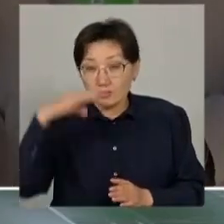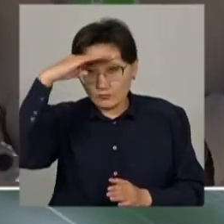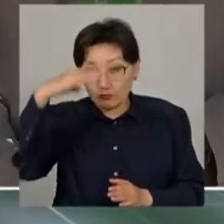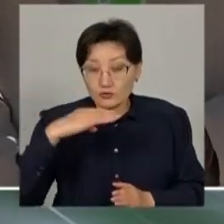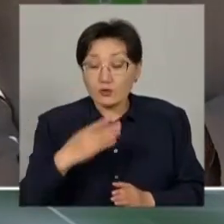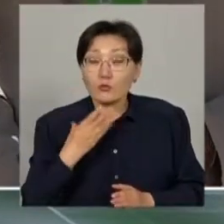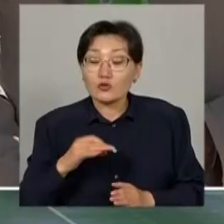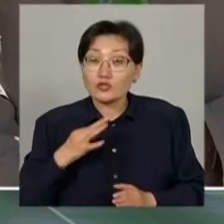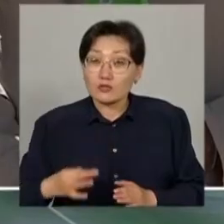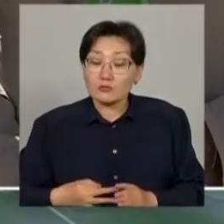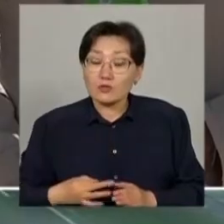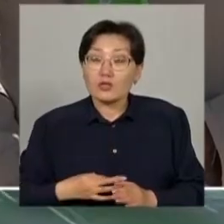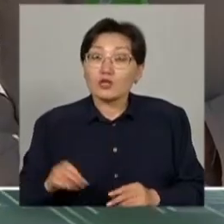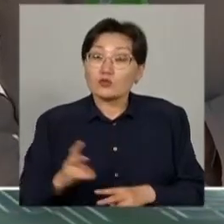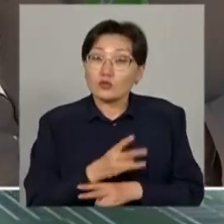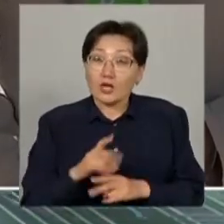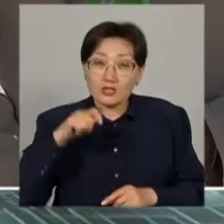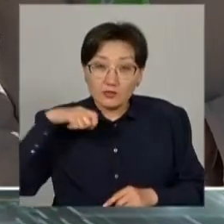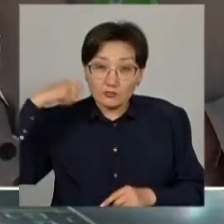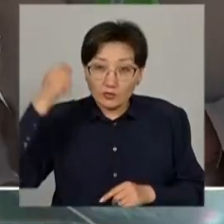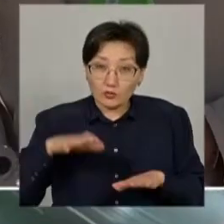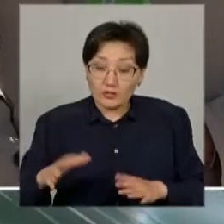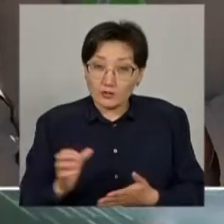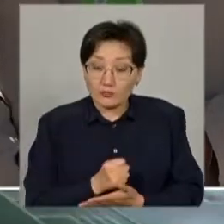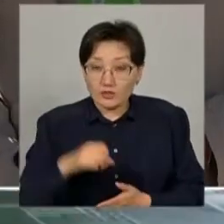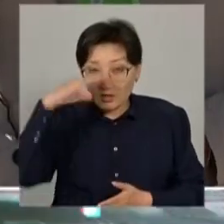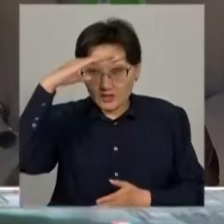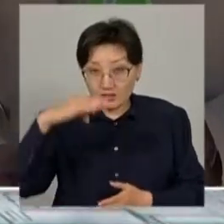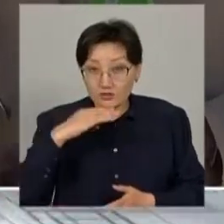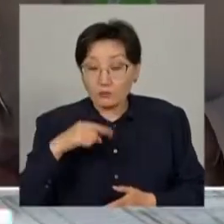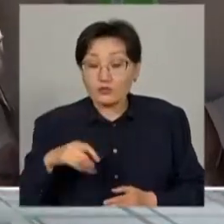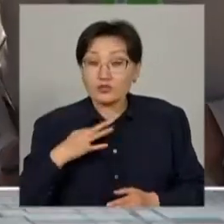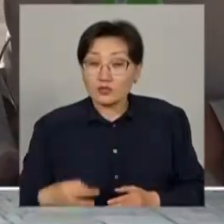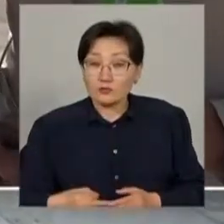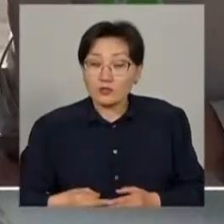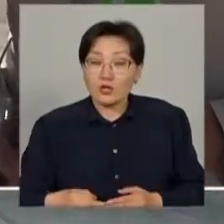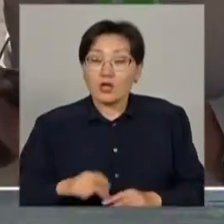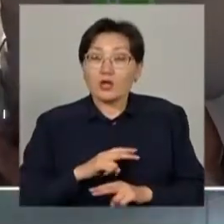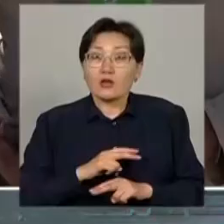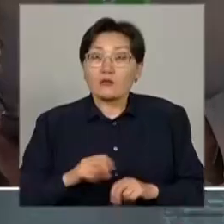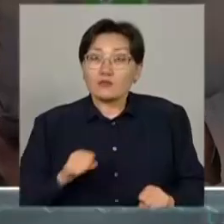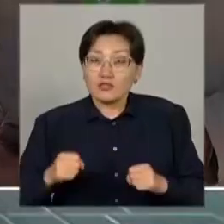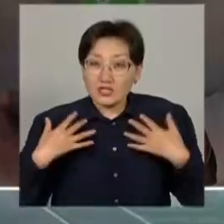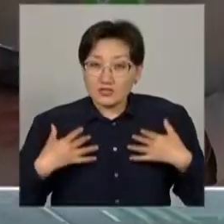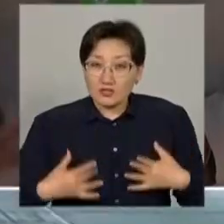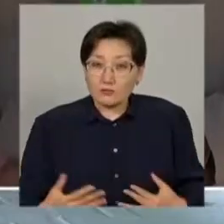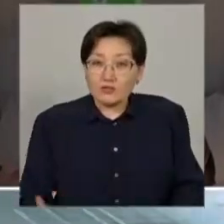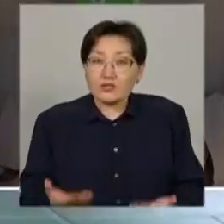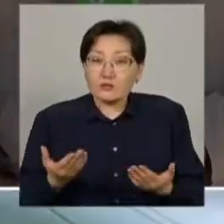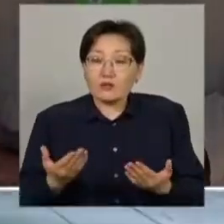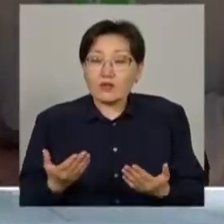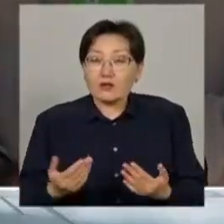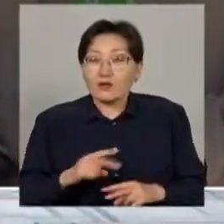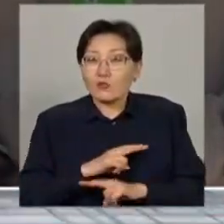түнде қорада асылып тұрған жерінен тауып алған екен. Әкесінің сөзінше, ұлының суық денесін қолына ұстап тұрып, өлер өлмесіне